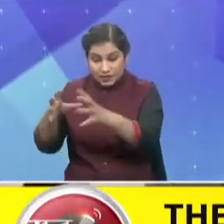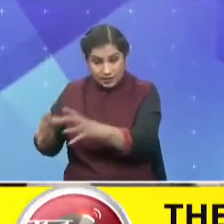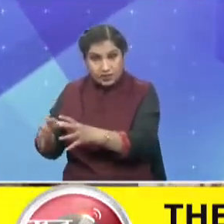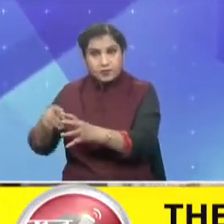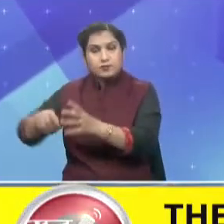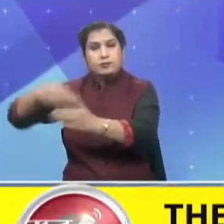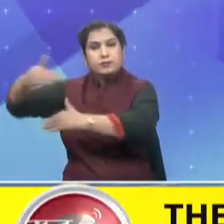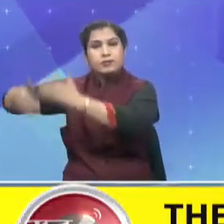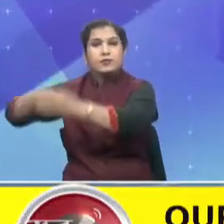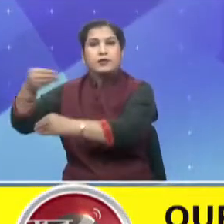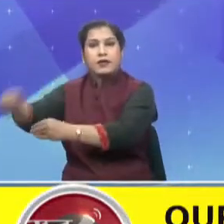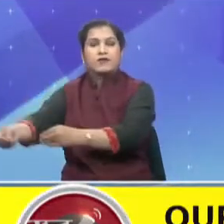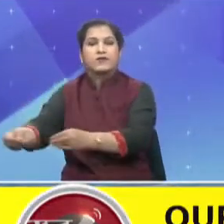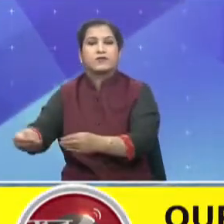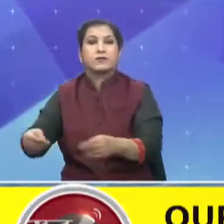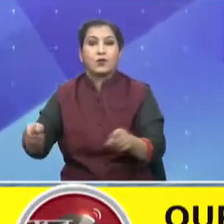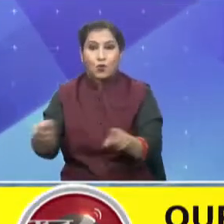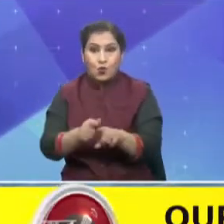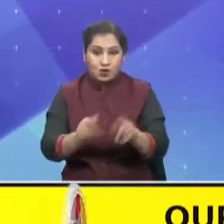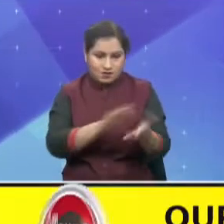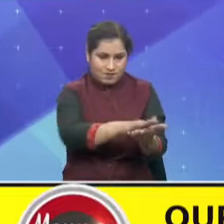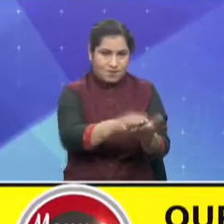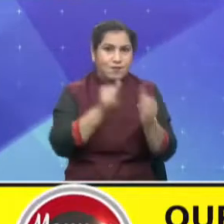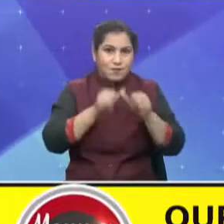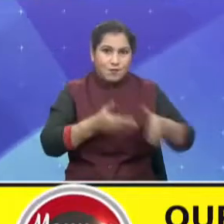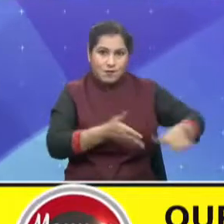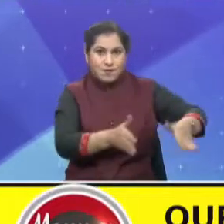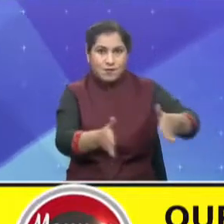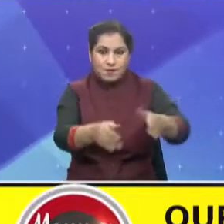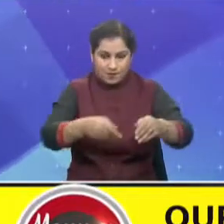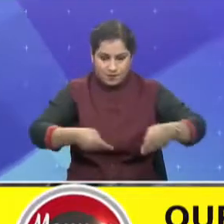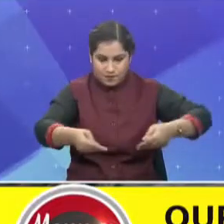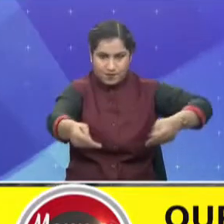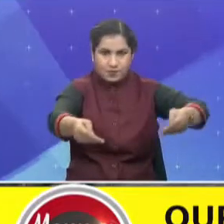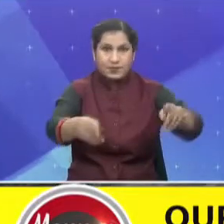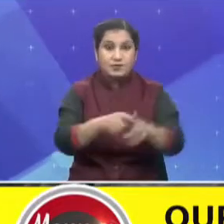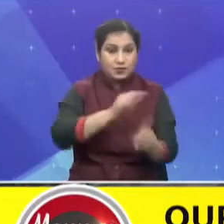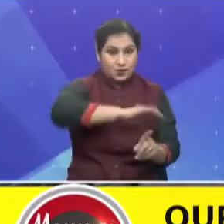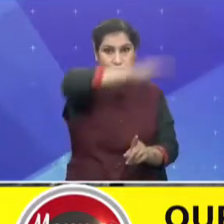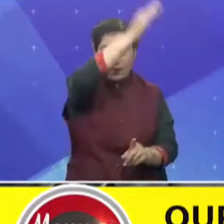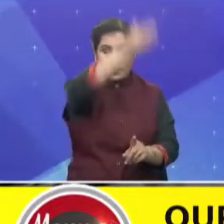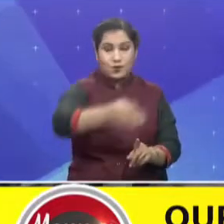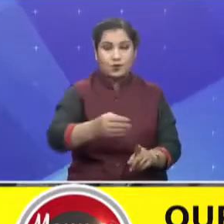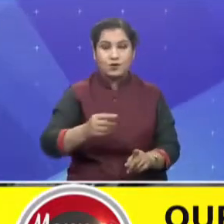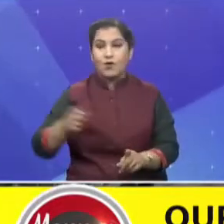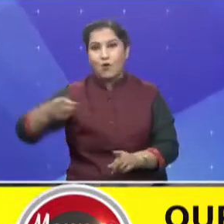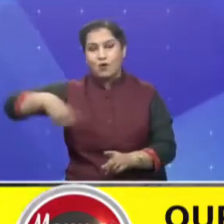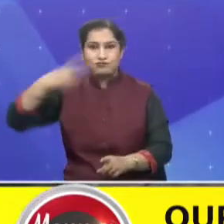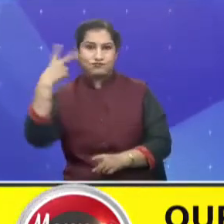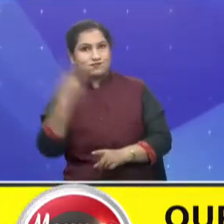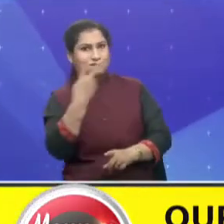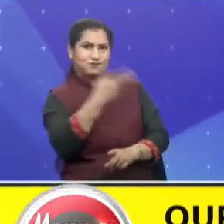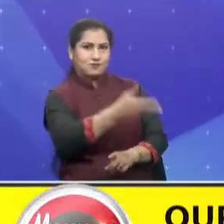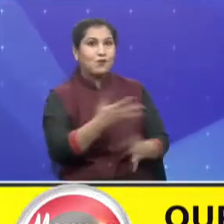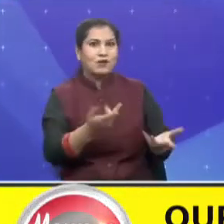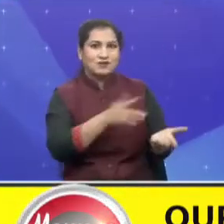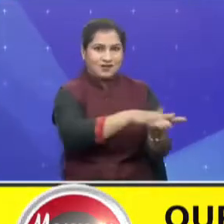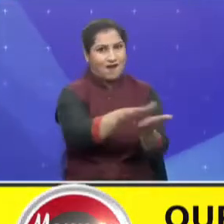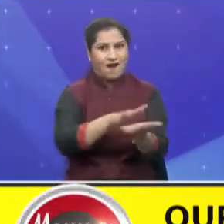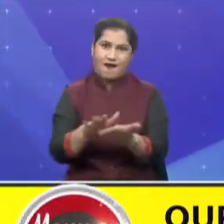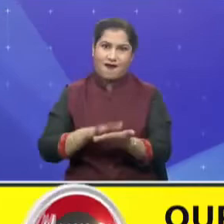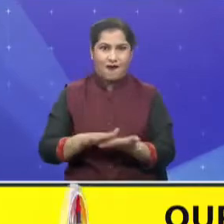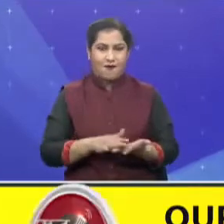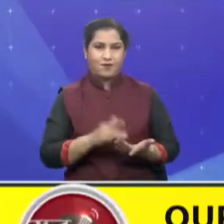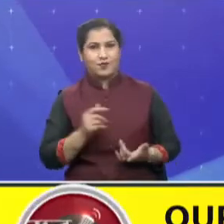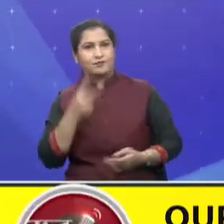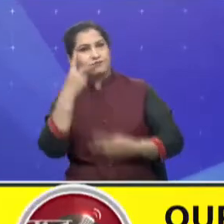किया। हमारे बीचेज, हमारे पहाड़, ये हमारे घूमने लायक तभी होते हैं जब वहां